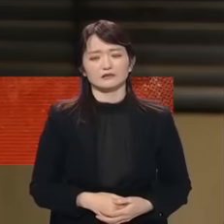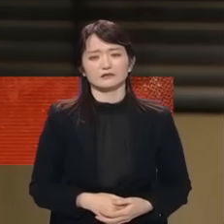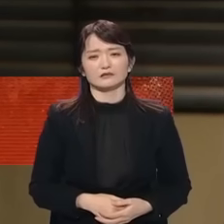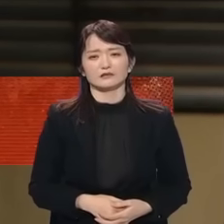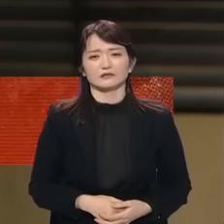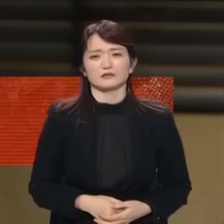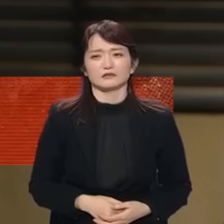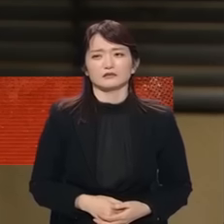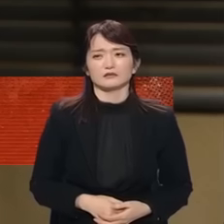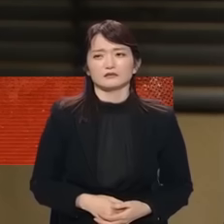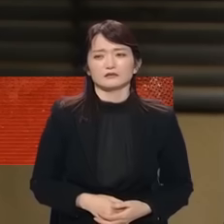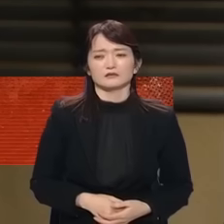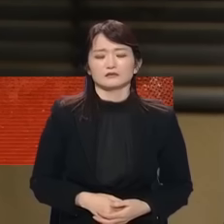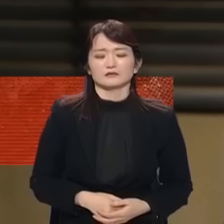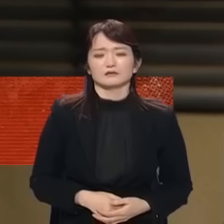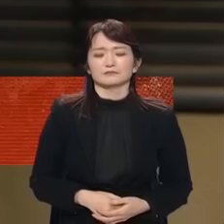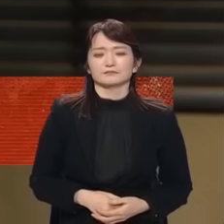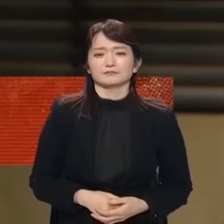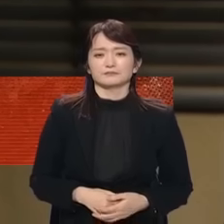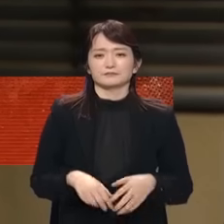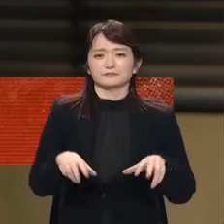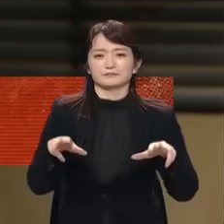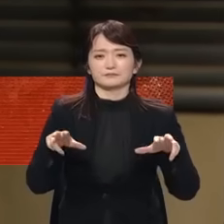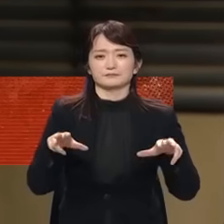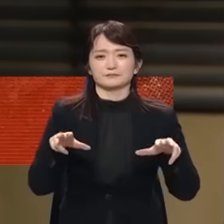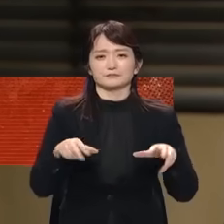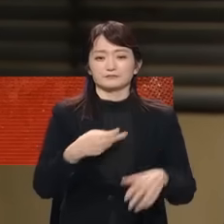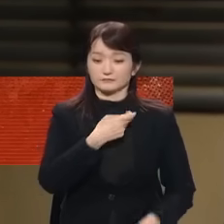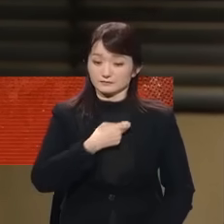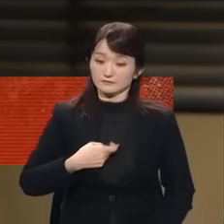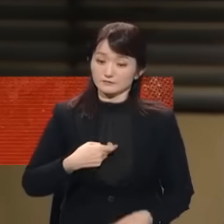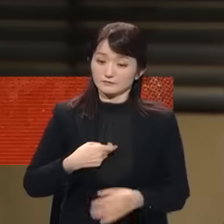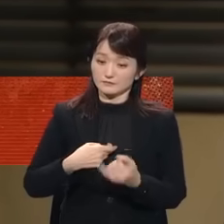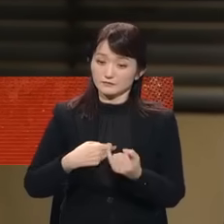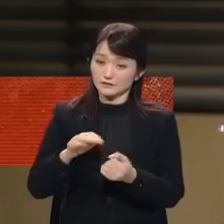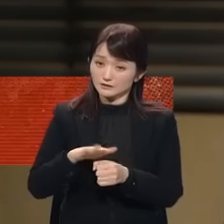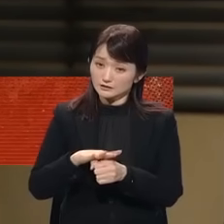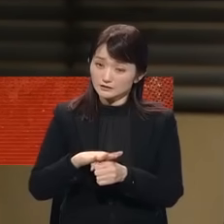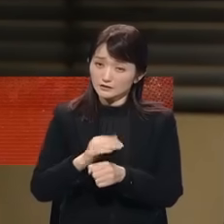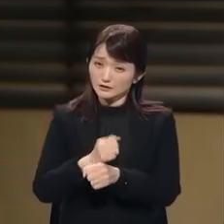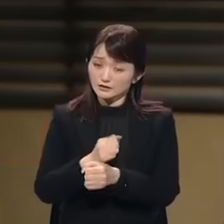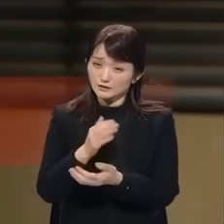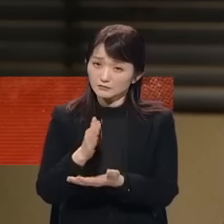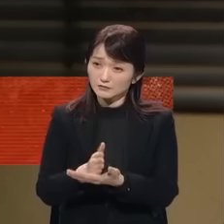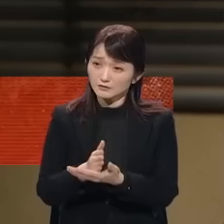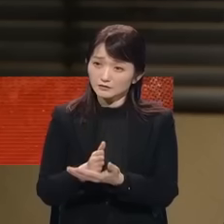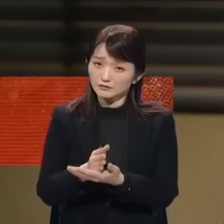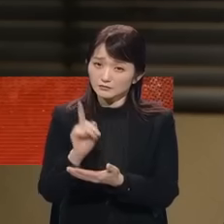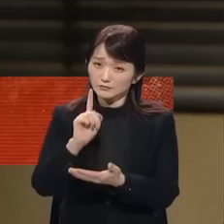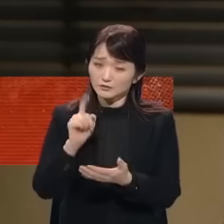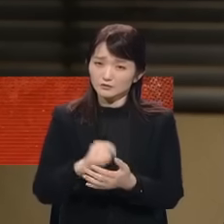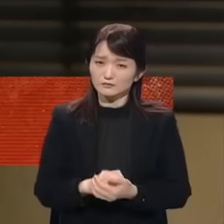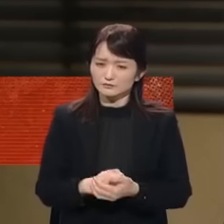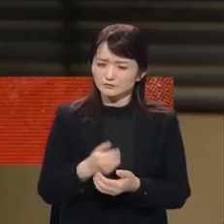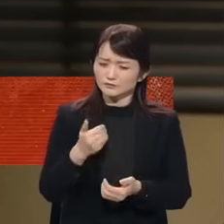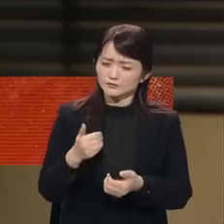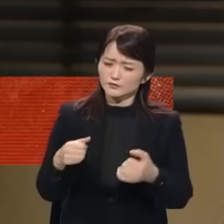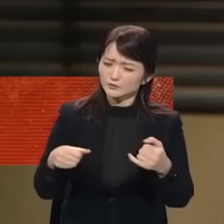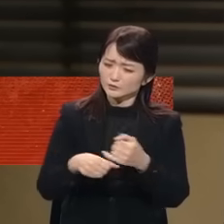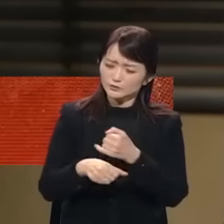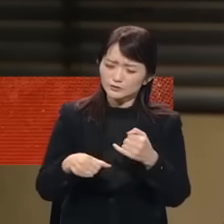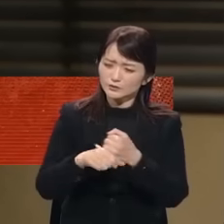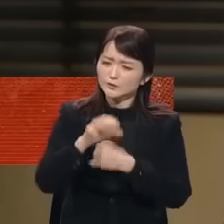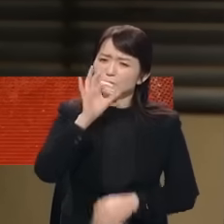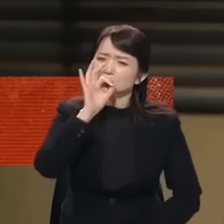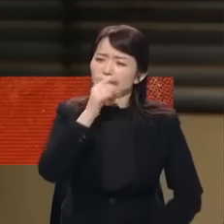합니다 그리고이 지금 제자를 사랑했건만이 더 이상 교재를 할 수 없다라고 생각을 했고 증거가 너무